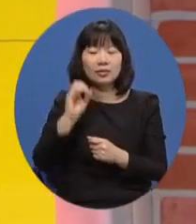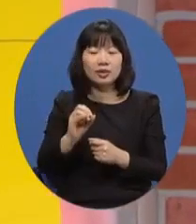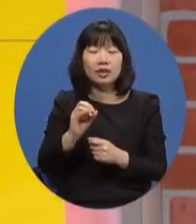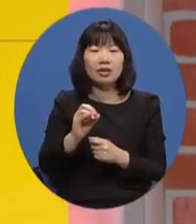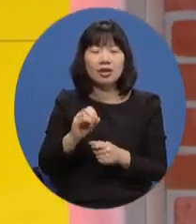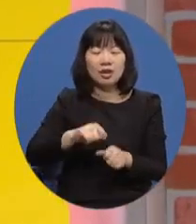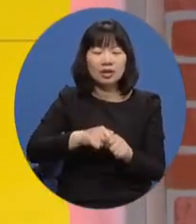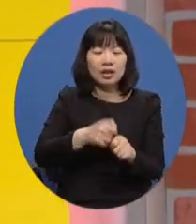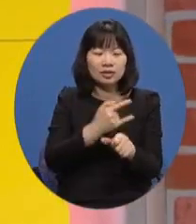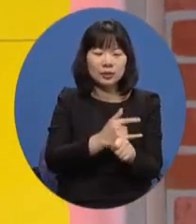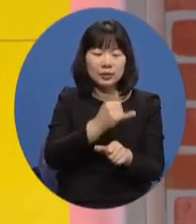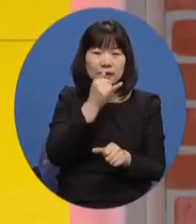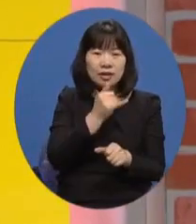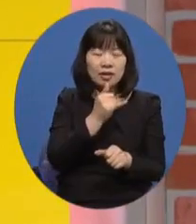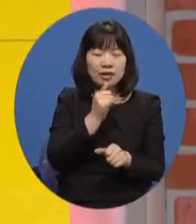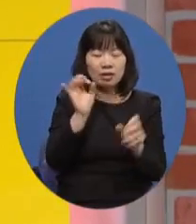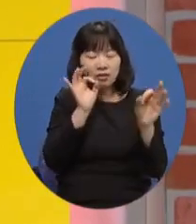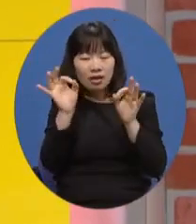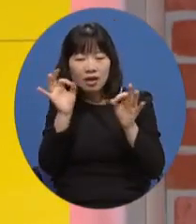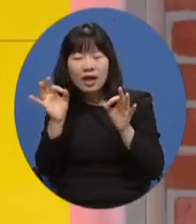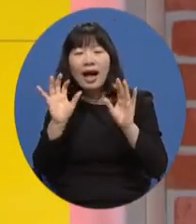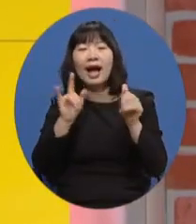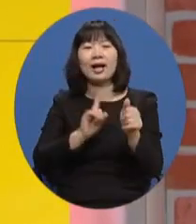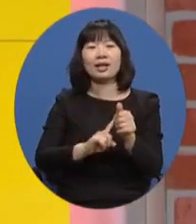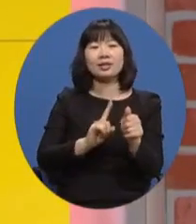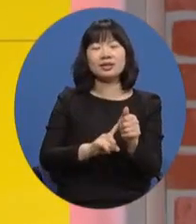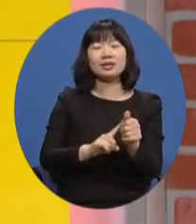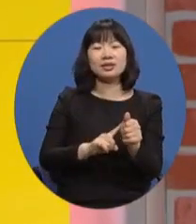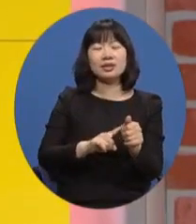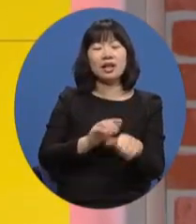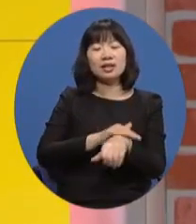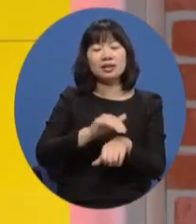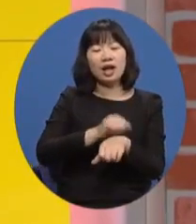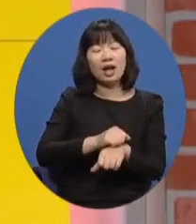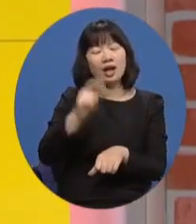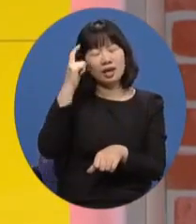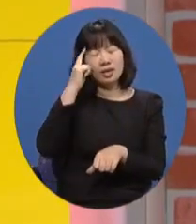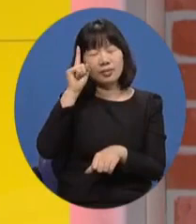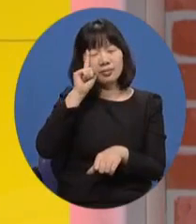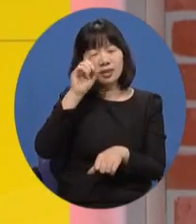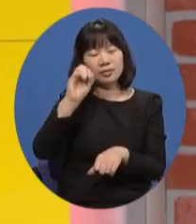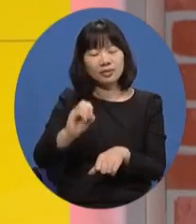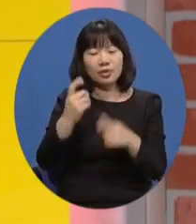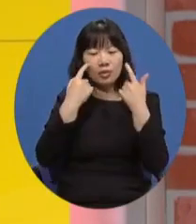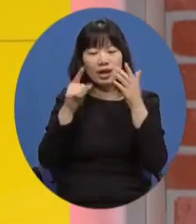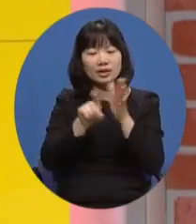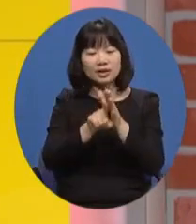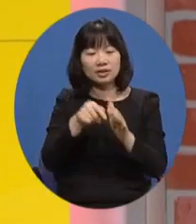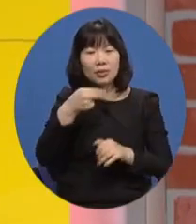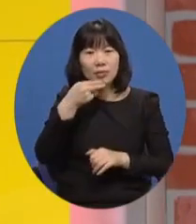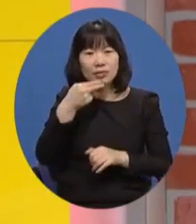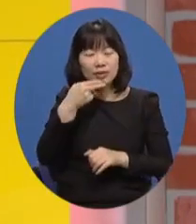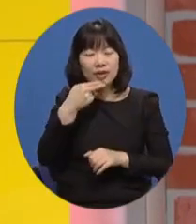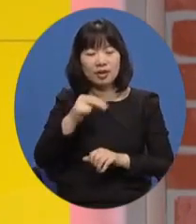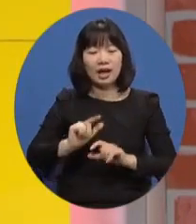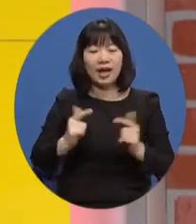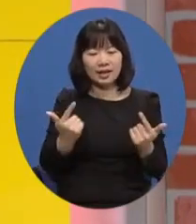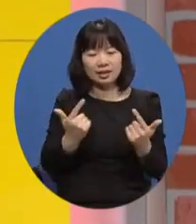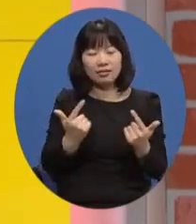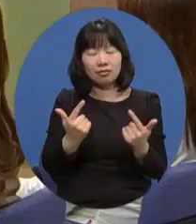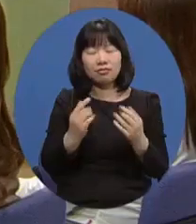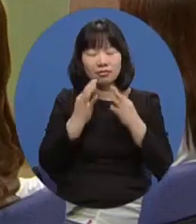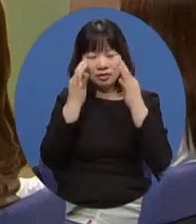것을 강조하면 자칫하면 아이들이 잘할 거라는 100%의 확신이 없으면 안 하려고